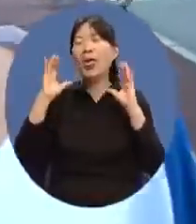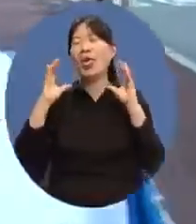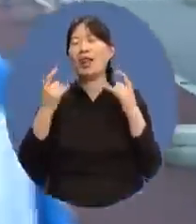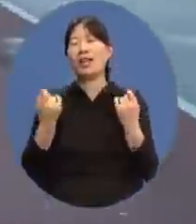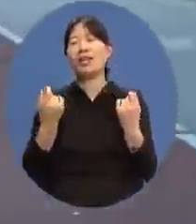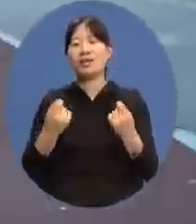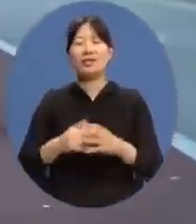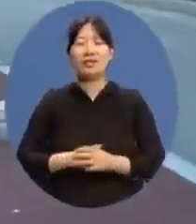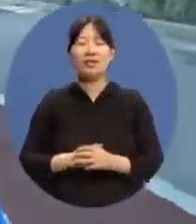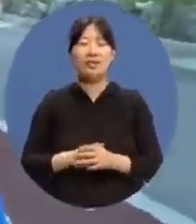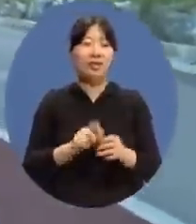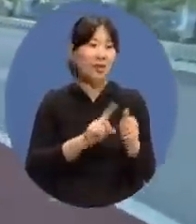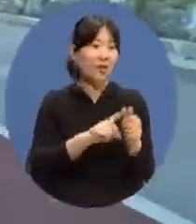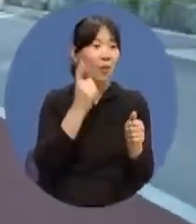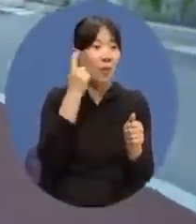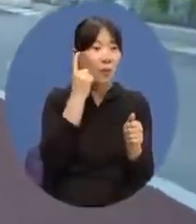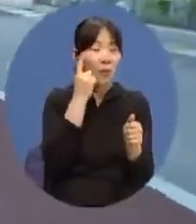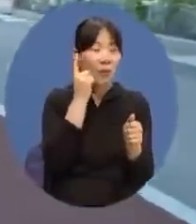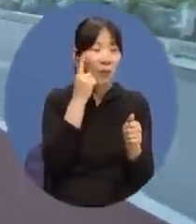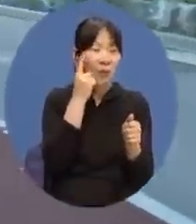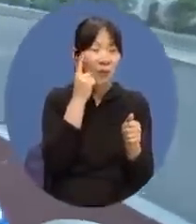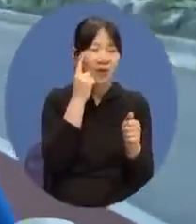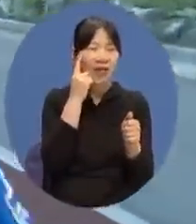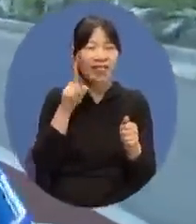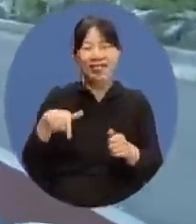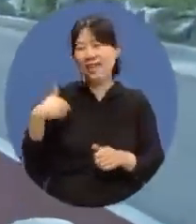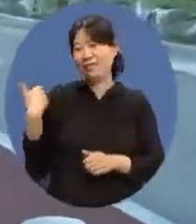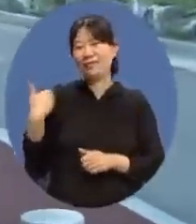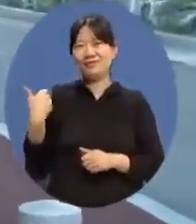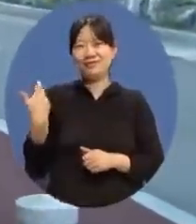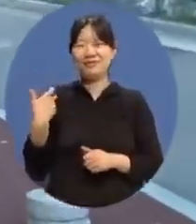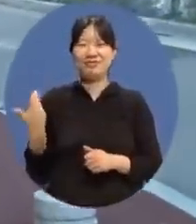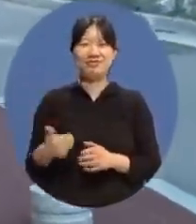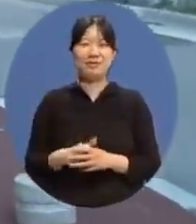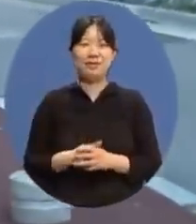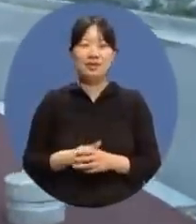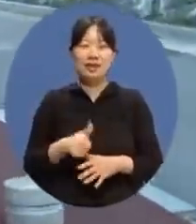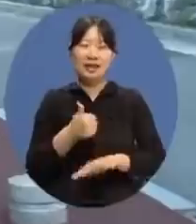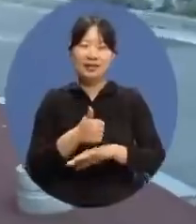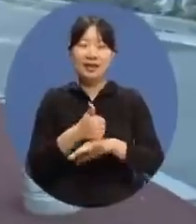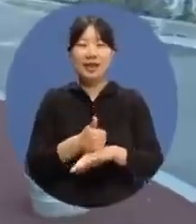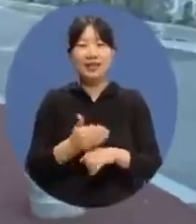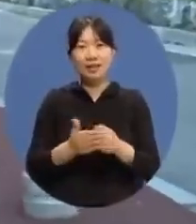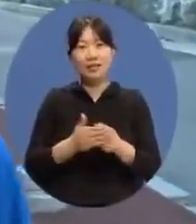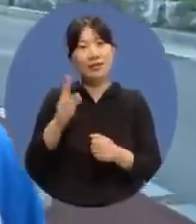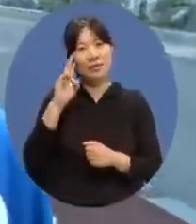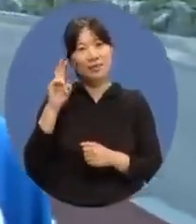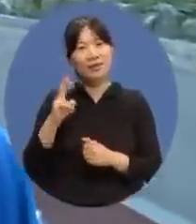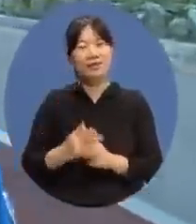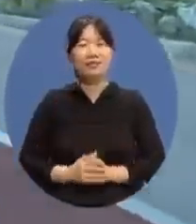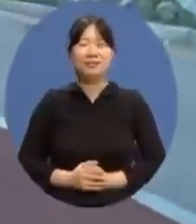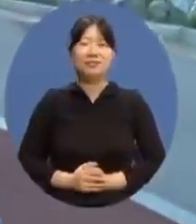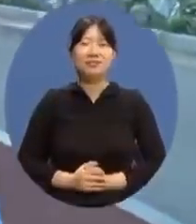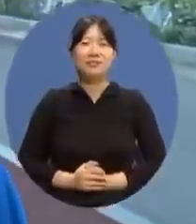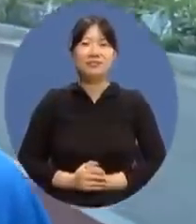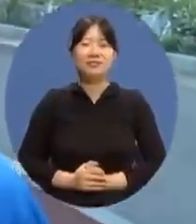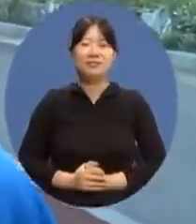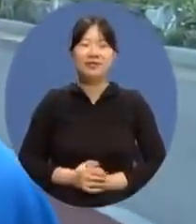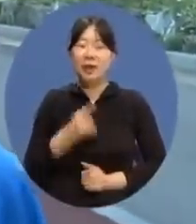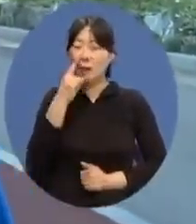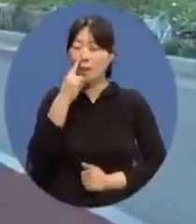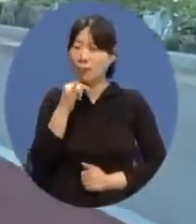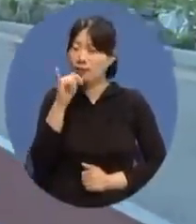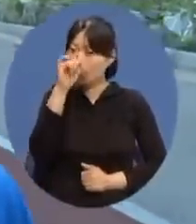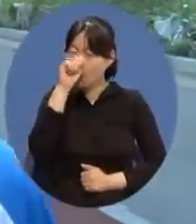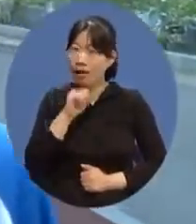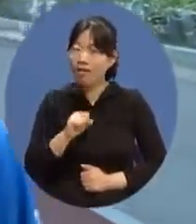아직도. 왜 그래, 상준이? 모르겠어요. 막내여서 그런 것 같은데. 아. 그렇게 좋아? 엄마 그렇게 좋아해?